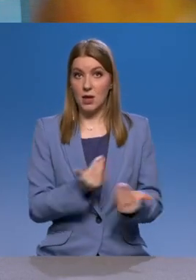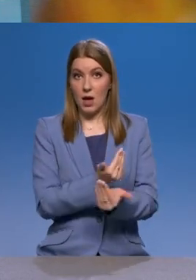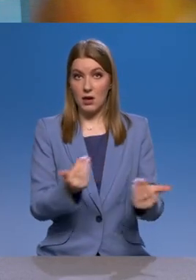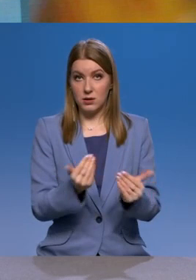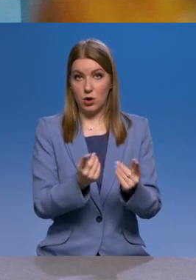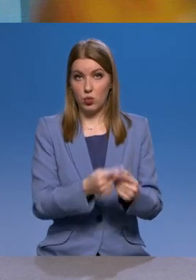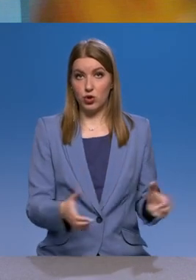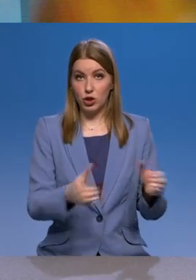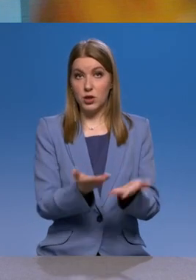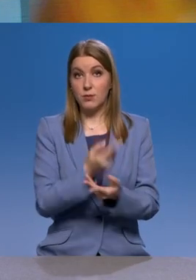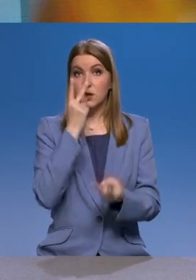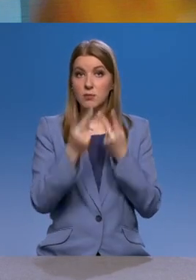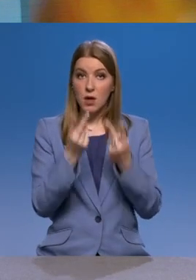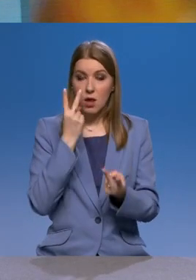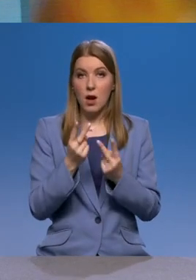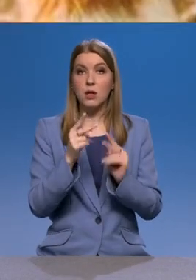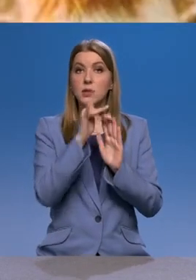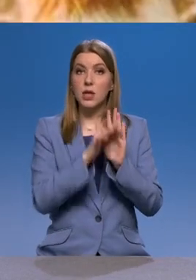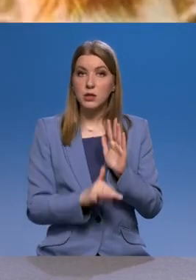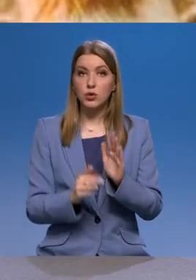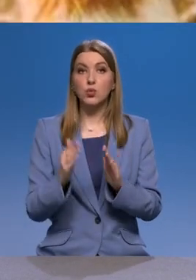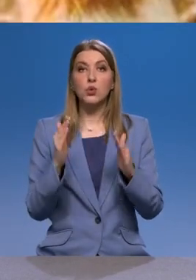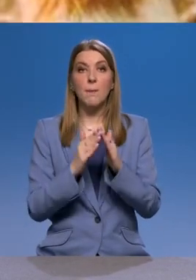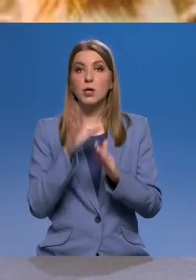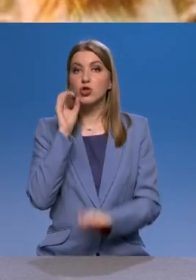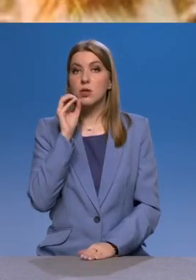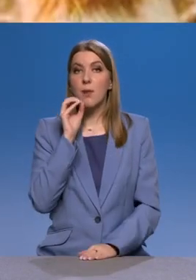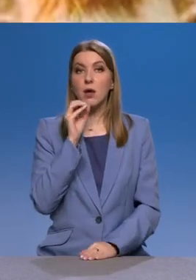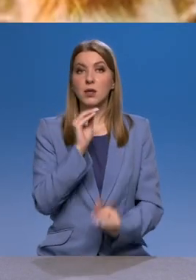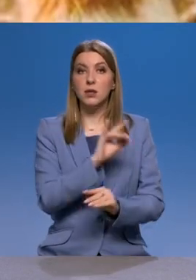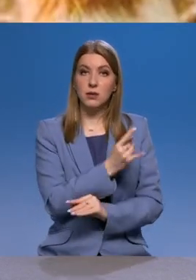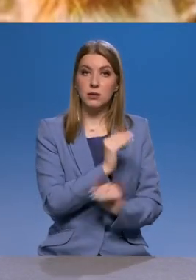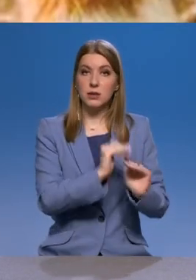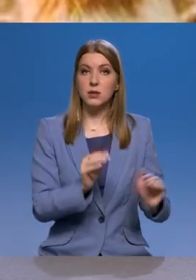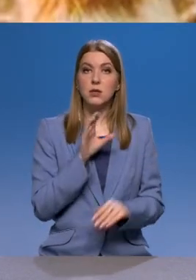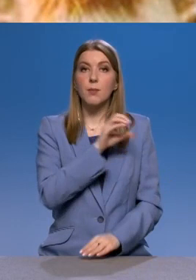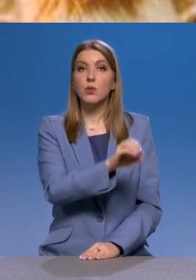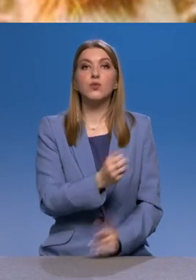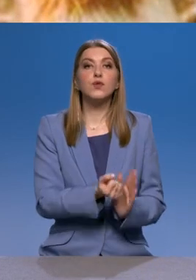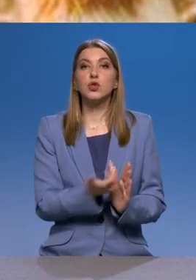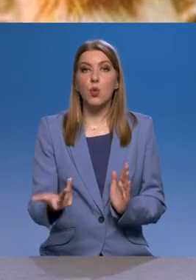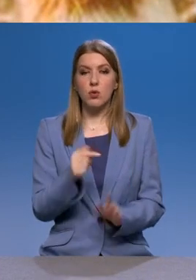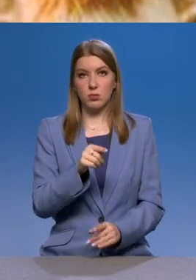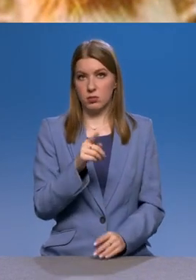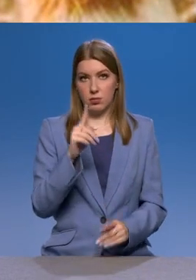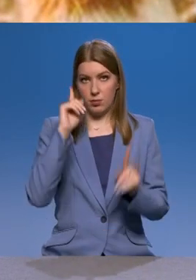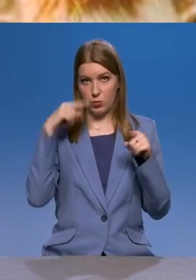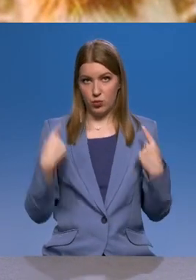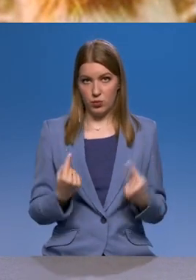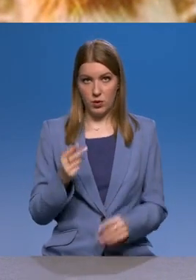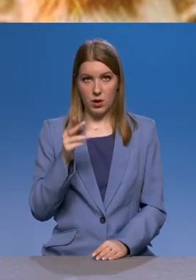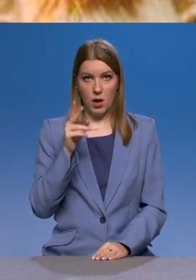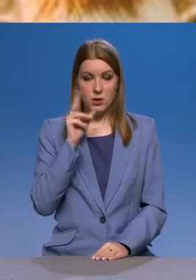детей, да, статистику покусов детей домашними собаками. И действительно, там поражающие цифры. То есть чаще кусают